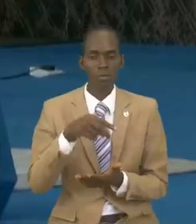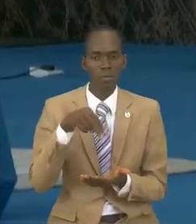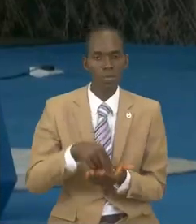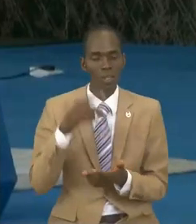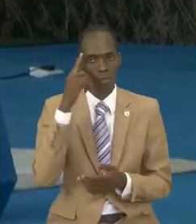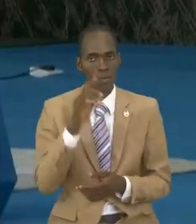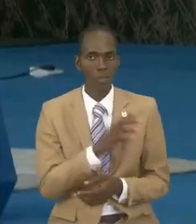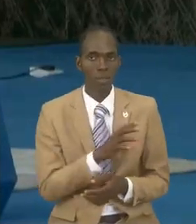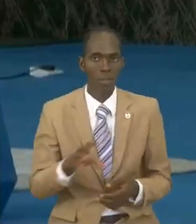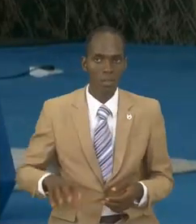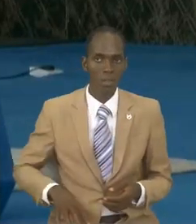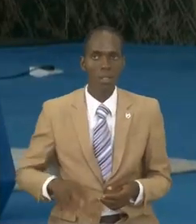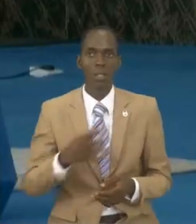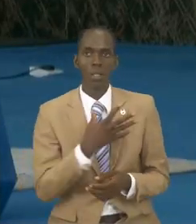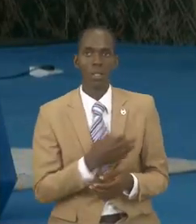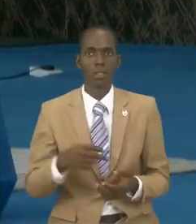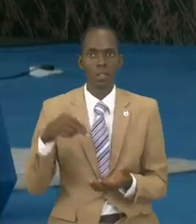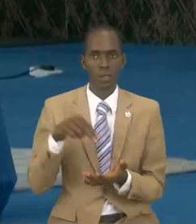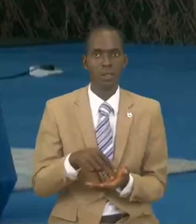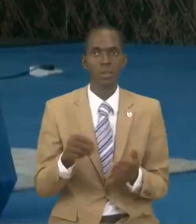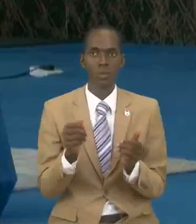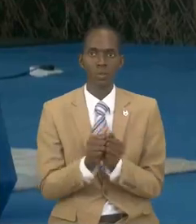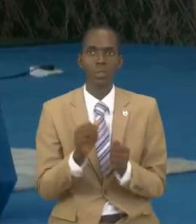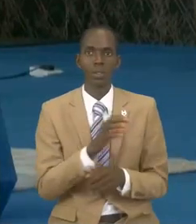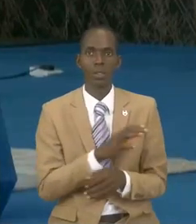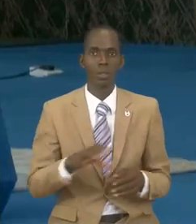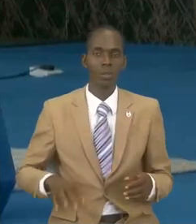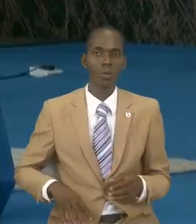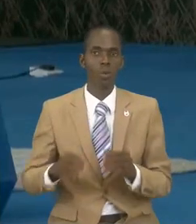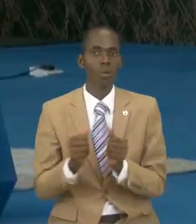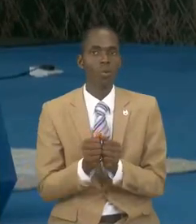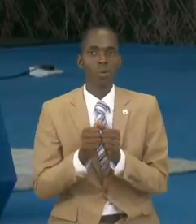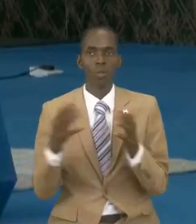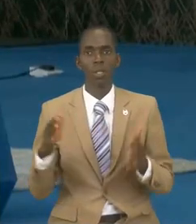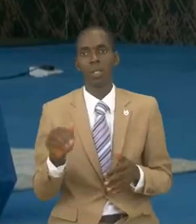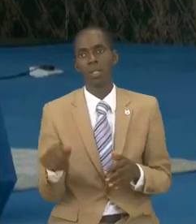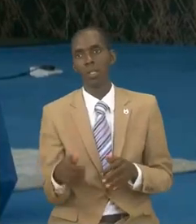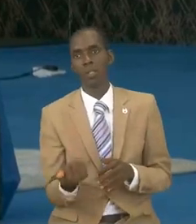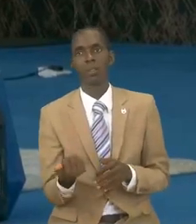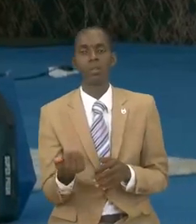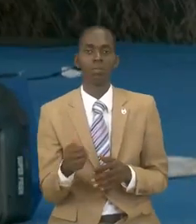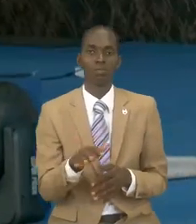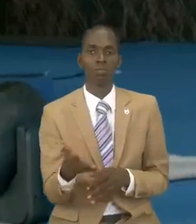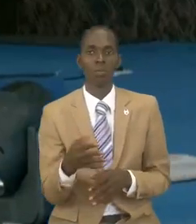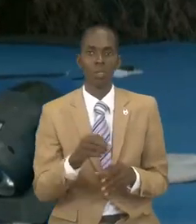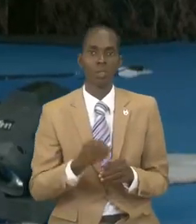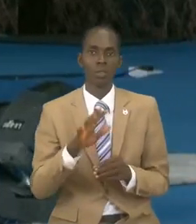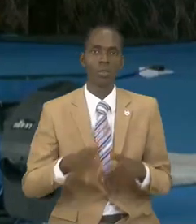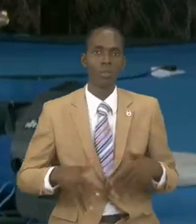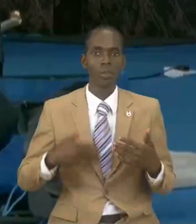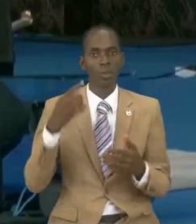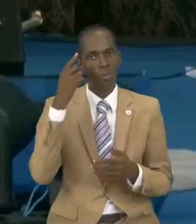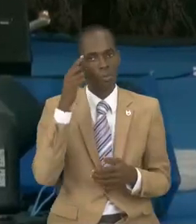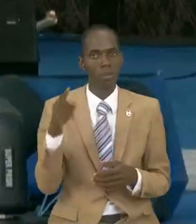tiens ferme pour Christ et tu tiens ferme avec Christ sans aucune compromission dans ta